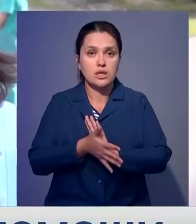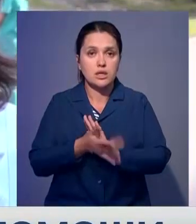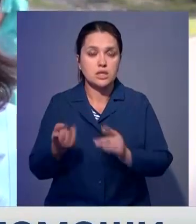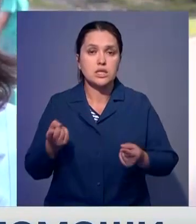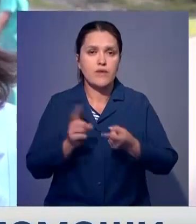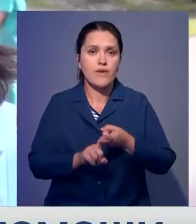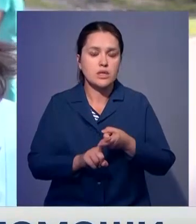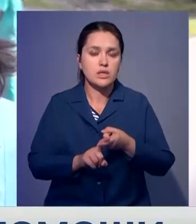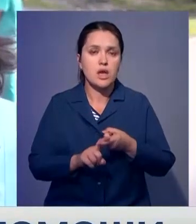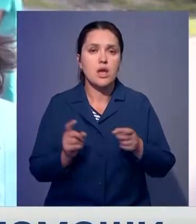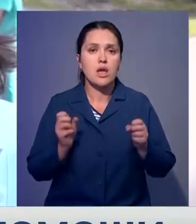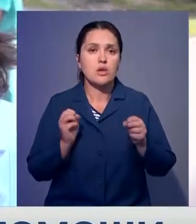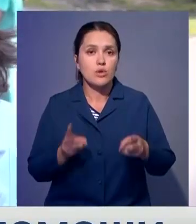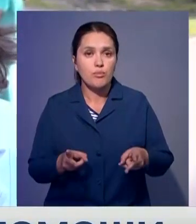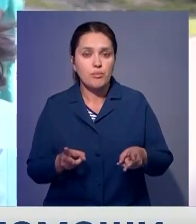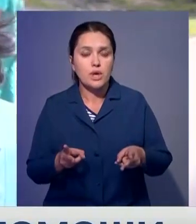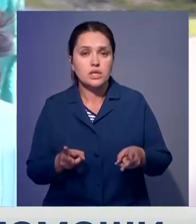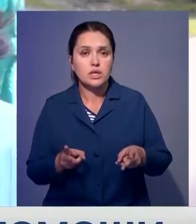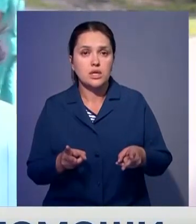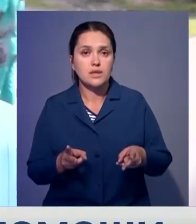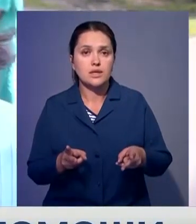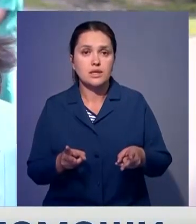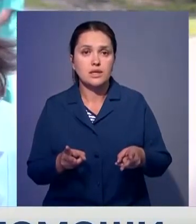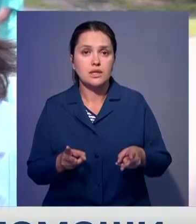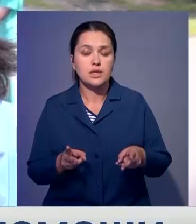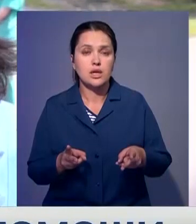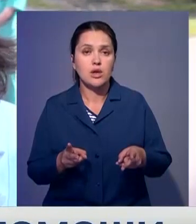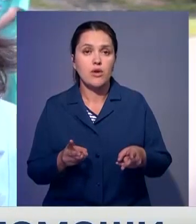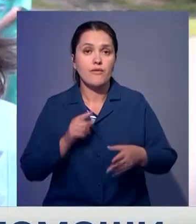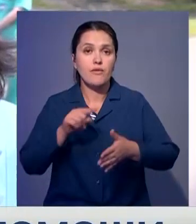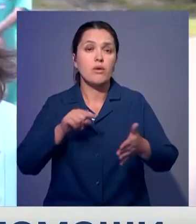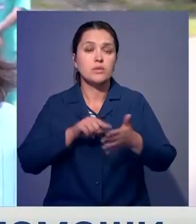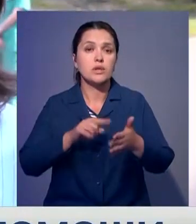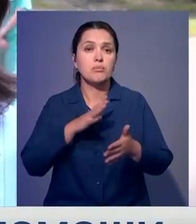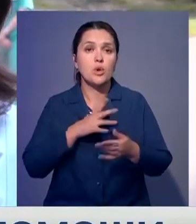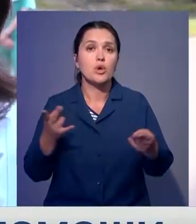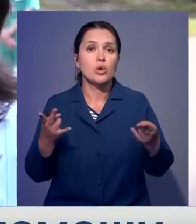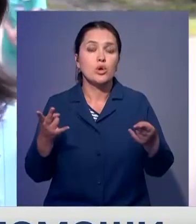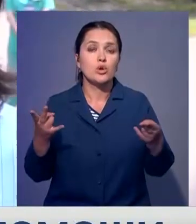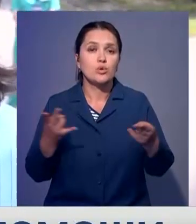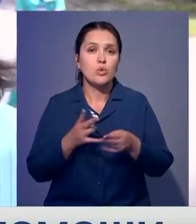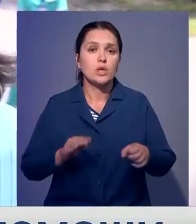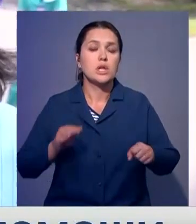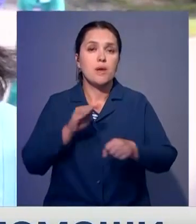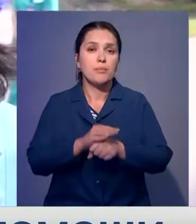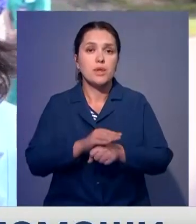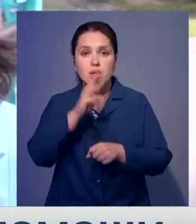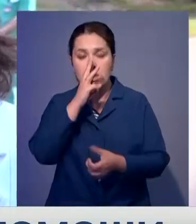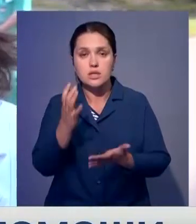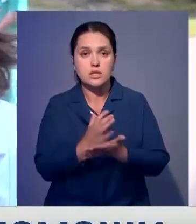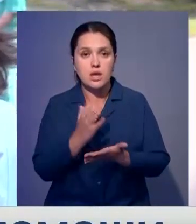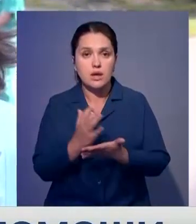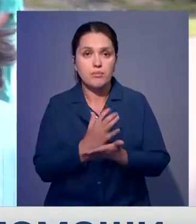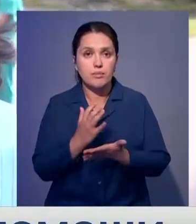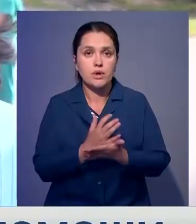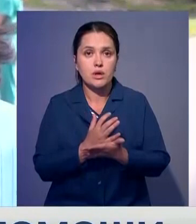связана и с рисками, и, соответственно, здесь вот тот вопрос, который поднимался о том, что необходимо дополнительное повышение заработной платы,